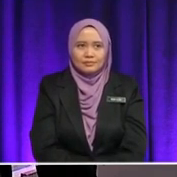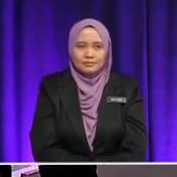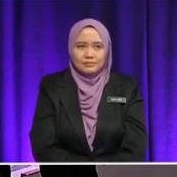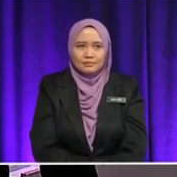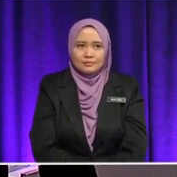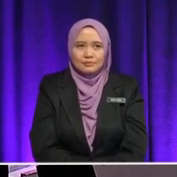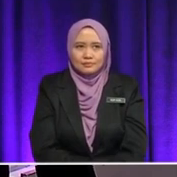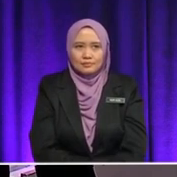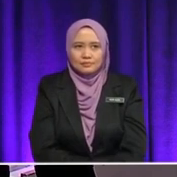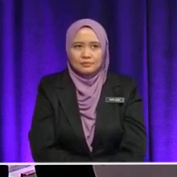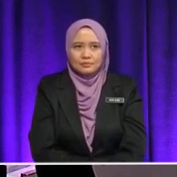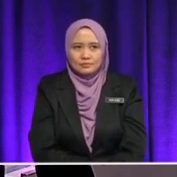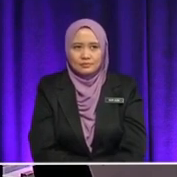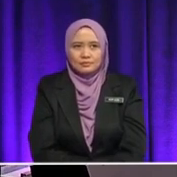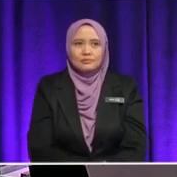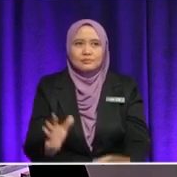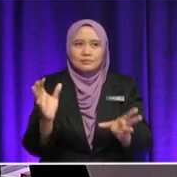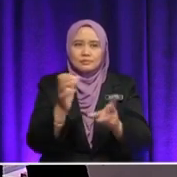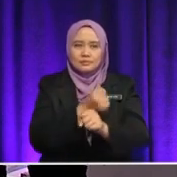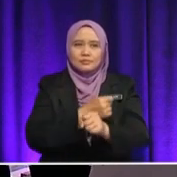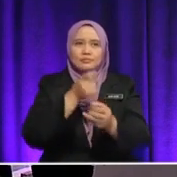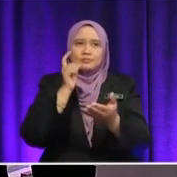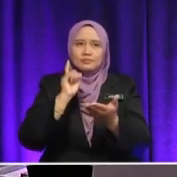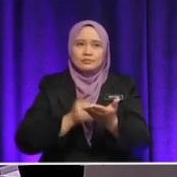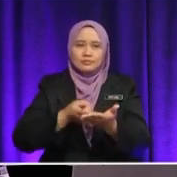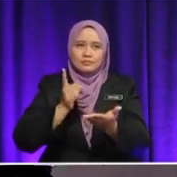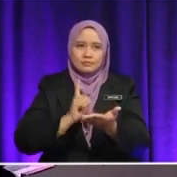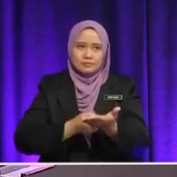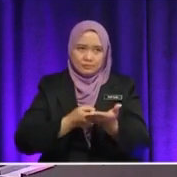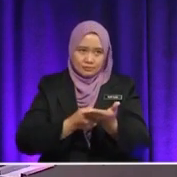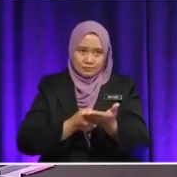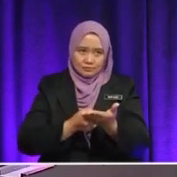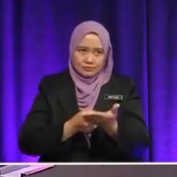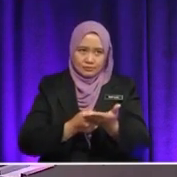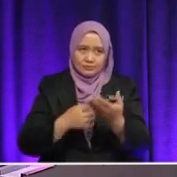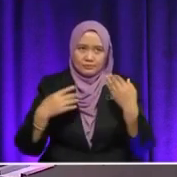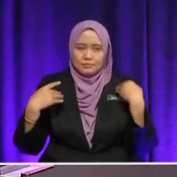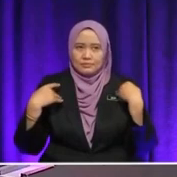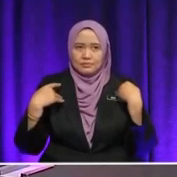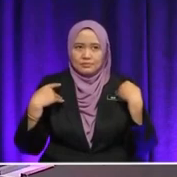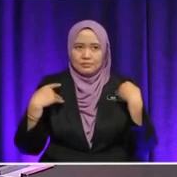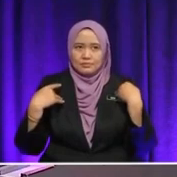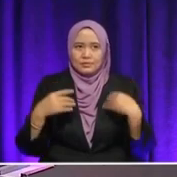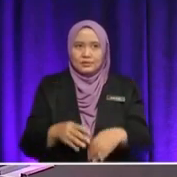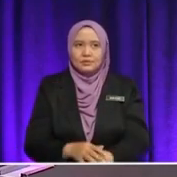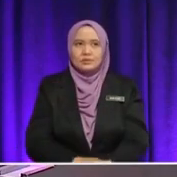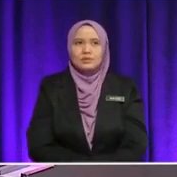Hai jambo Yani B sebut tadi adalah membincangkan so kita di perkataan membincangkan jadi sini